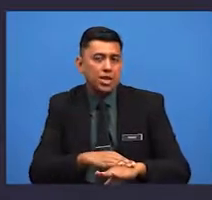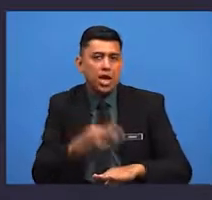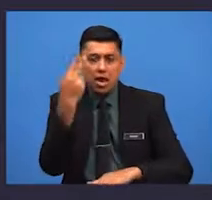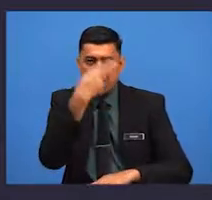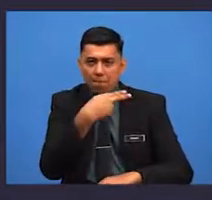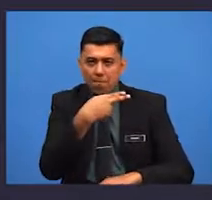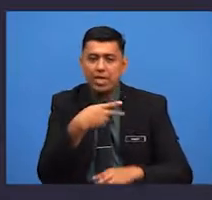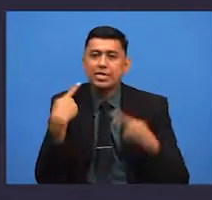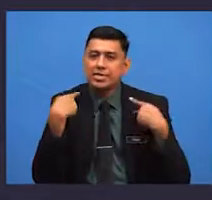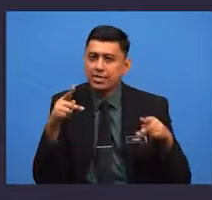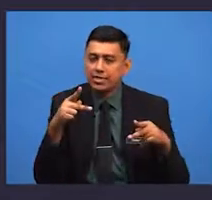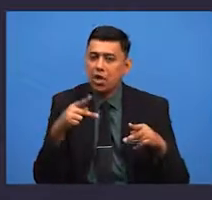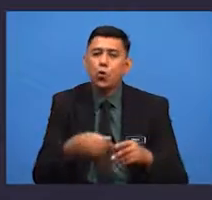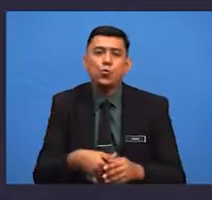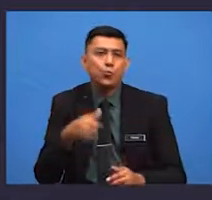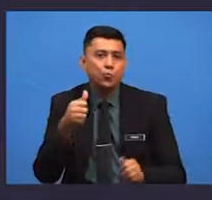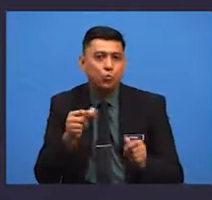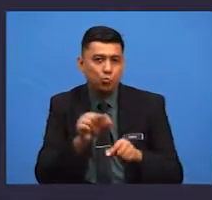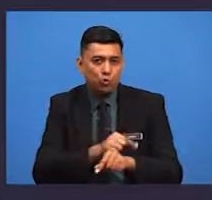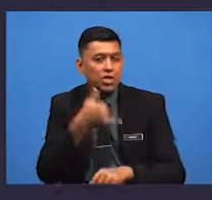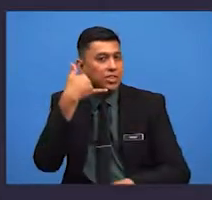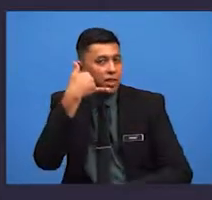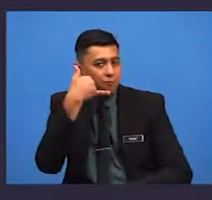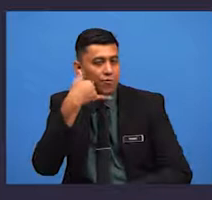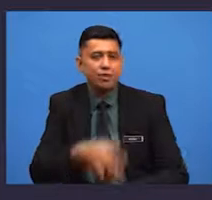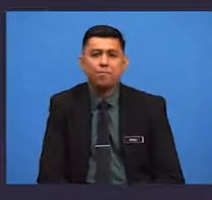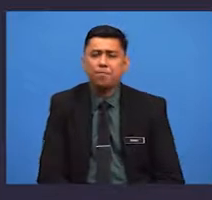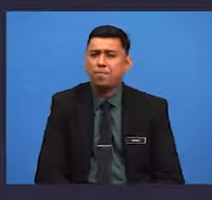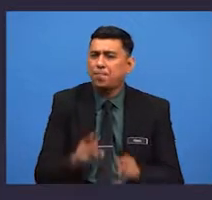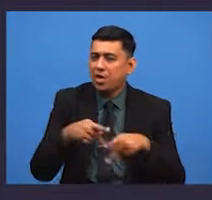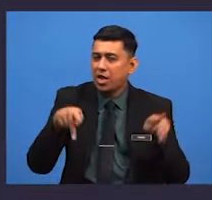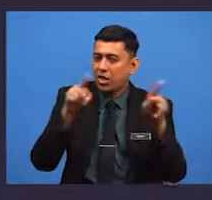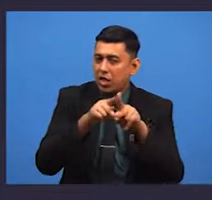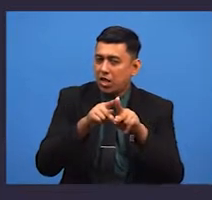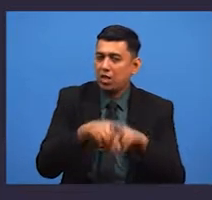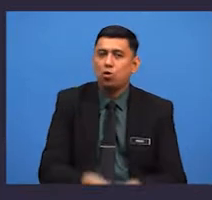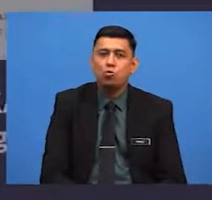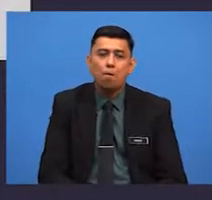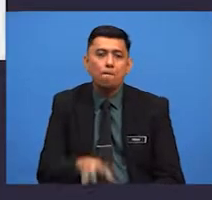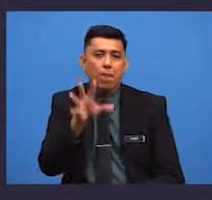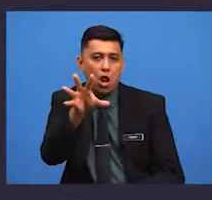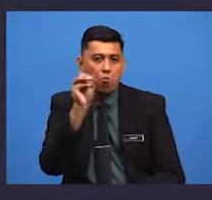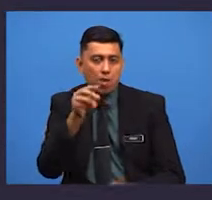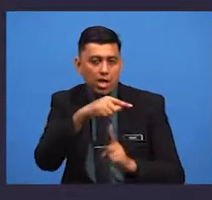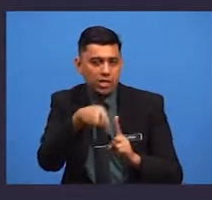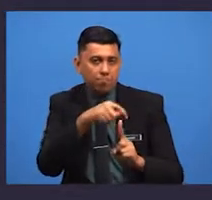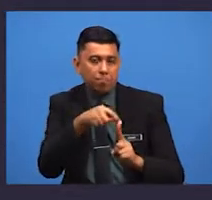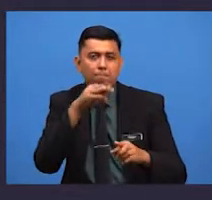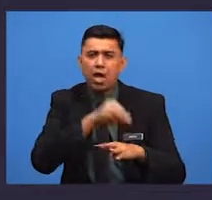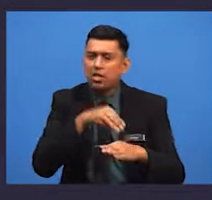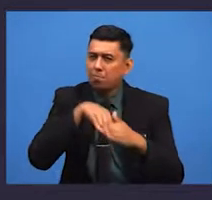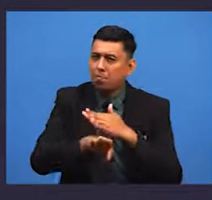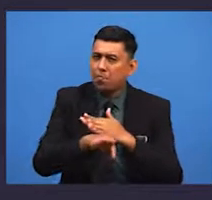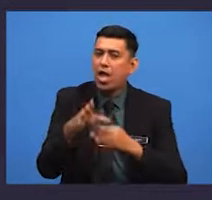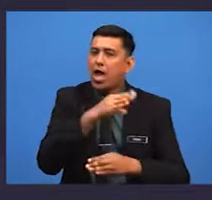premis menggunakan telefon pintar. Ini adalah perlu untuk menjana maklumat tarikh, masa masuk